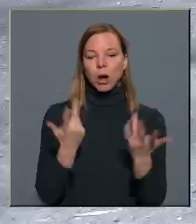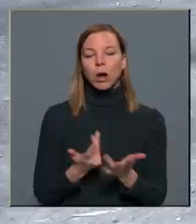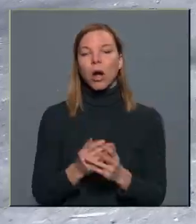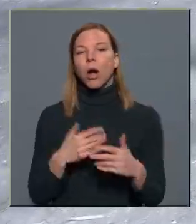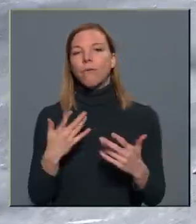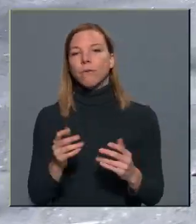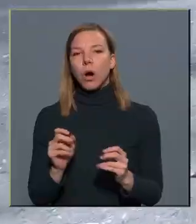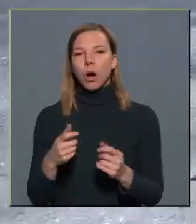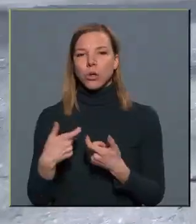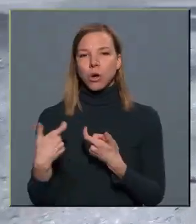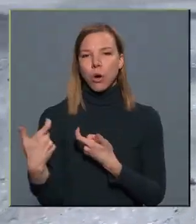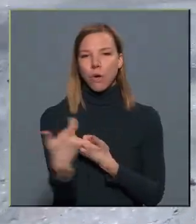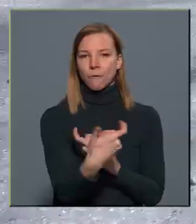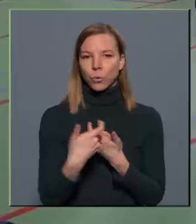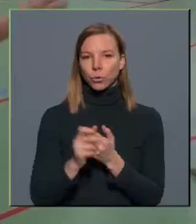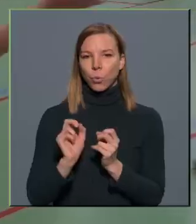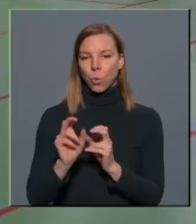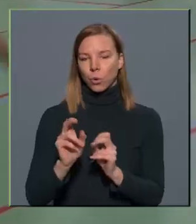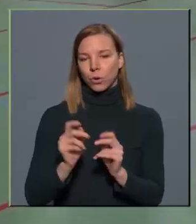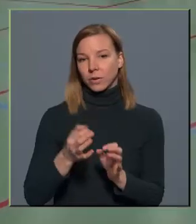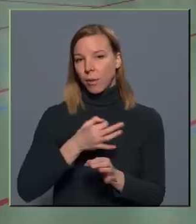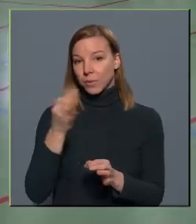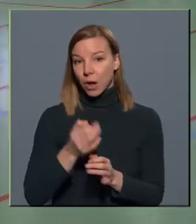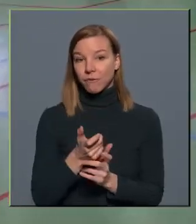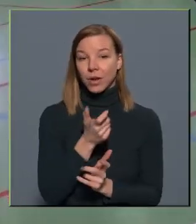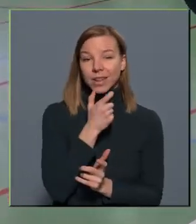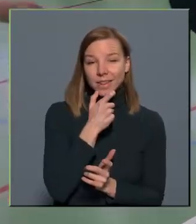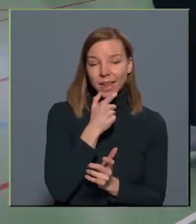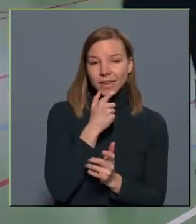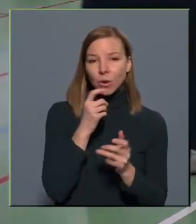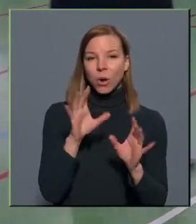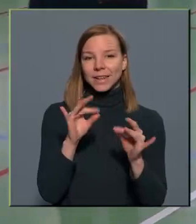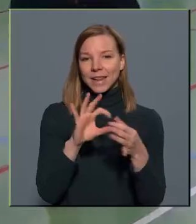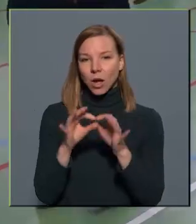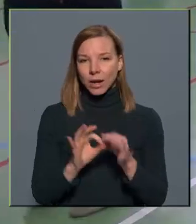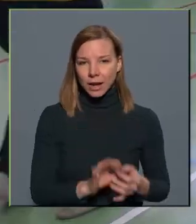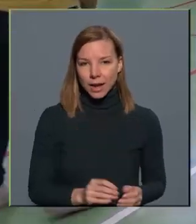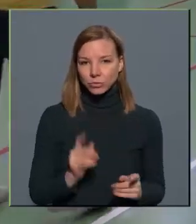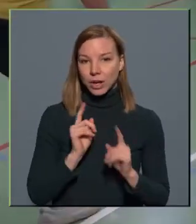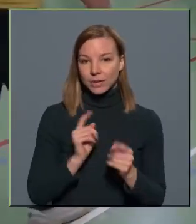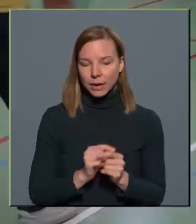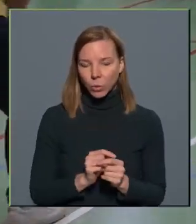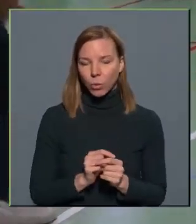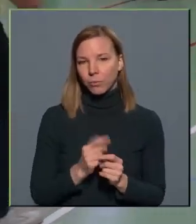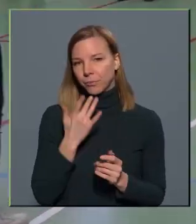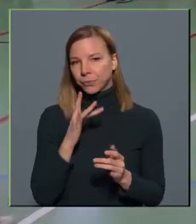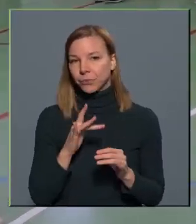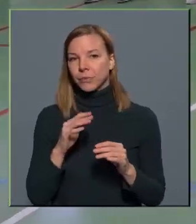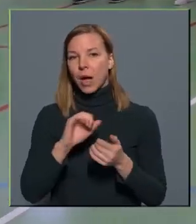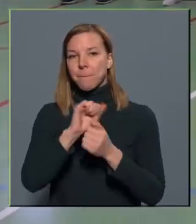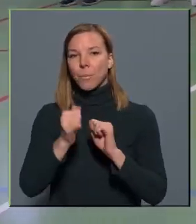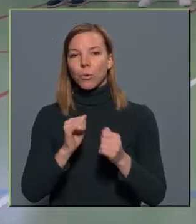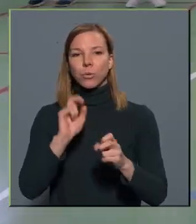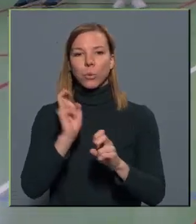senior tízkarikás játékok. Tehát ezek a Mozdulj Kőbánya régi programok, ezek megmaradnak, de Mozdulj Kőbánya programon kívül is rendezünk